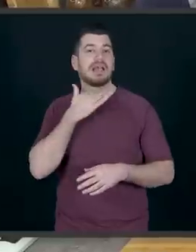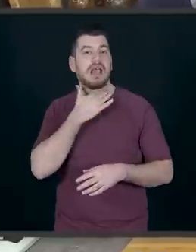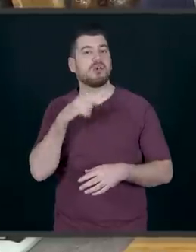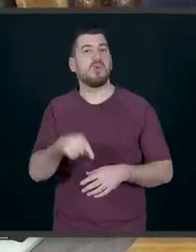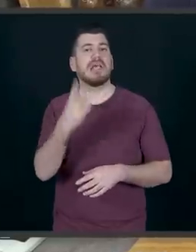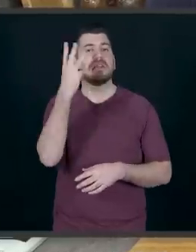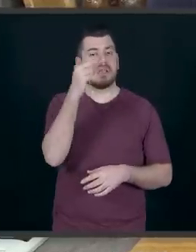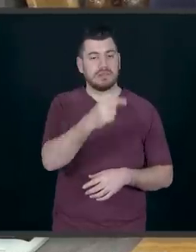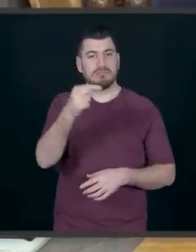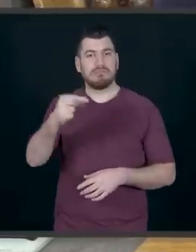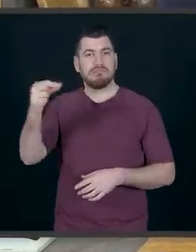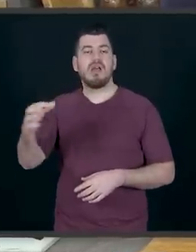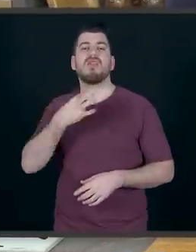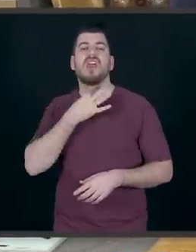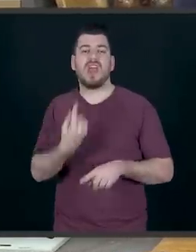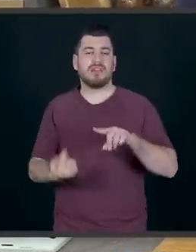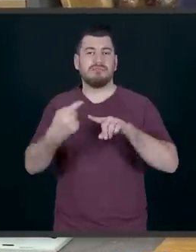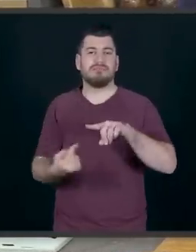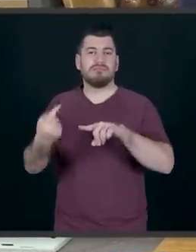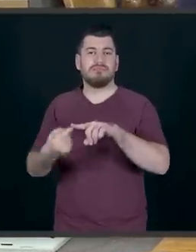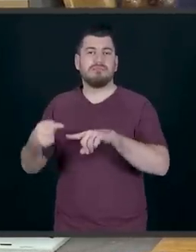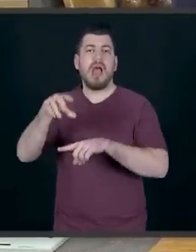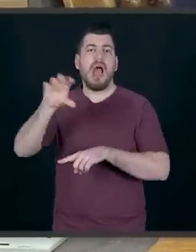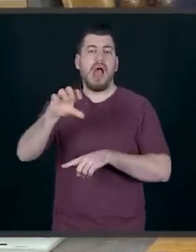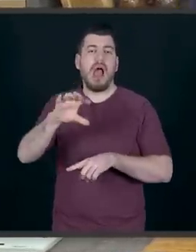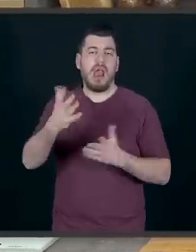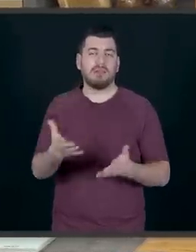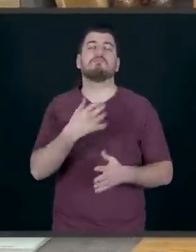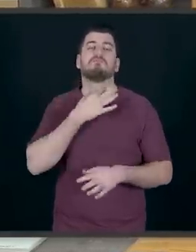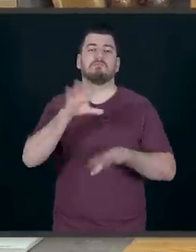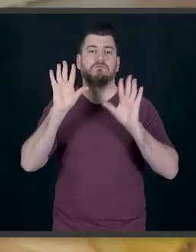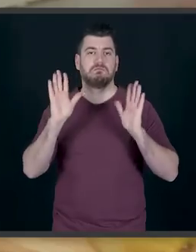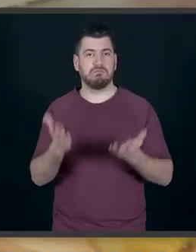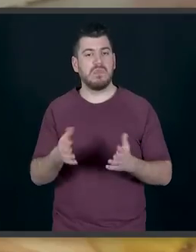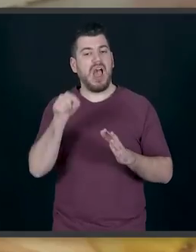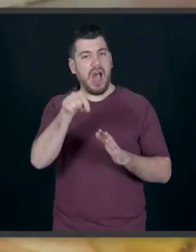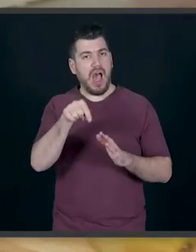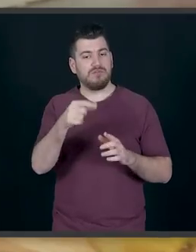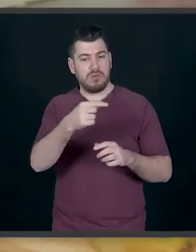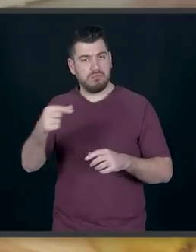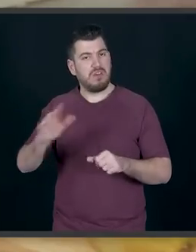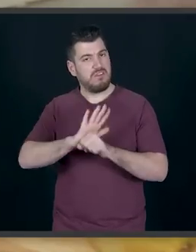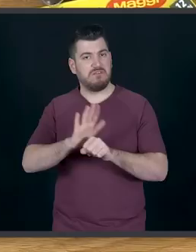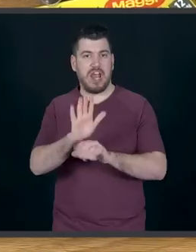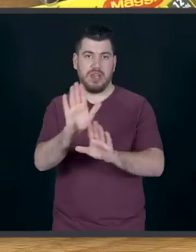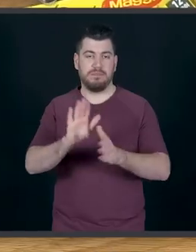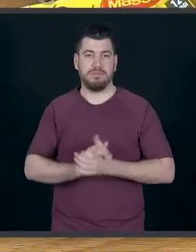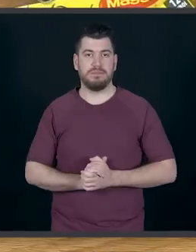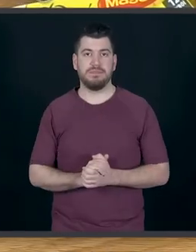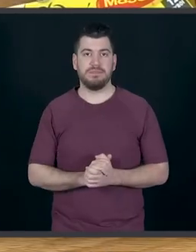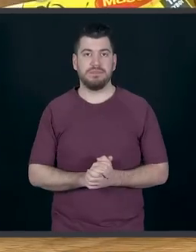δεν χρειάζεται να προσθέσουμε καθόλου αλάτι. Θα μας βγει η συνταγή ακριβώς.